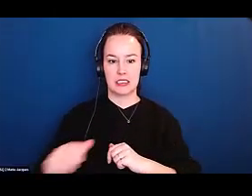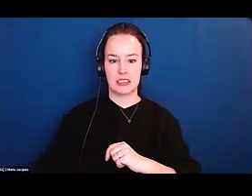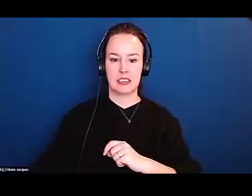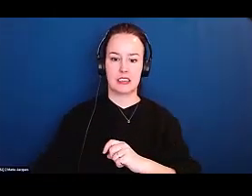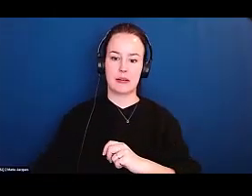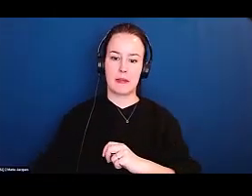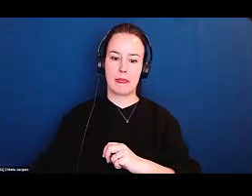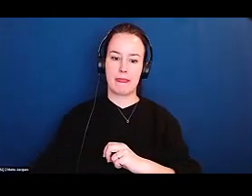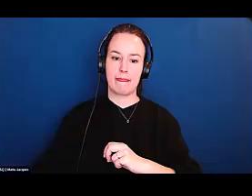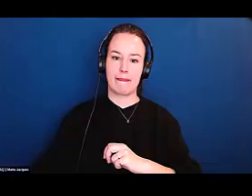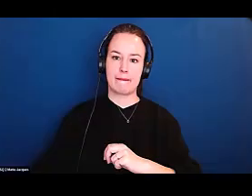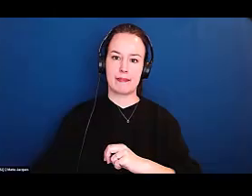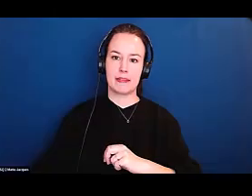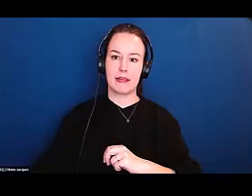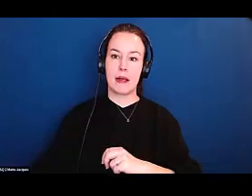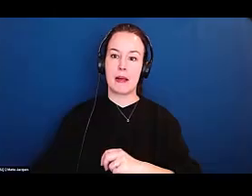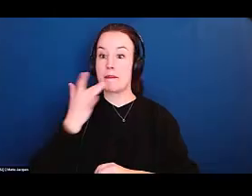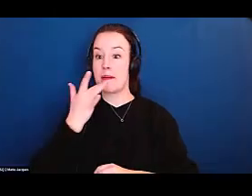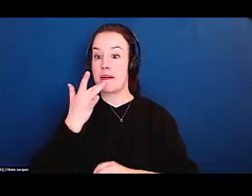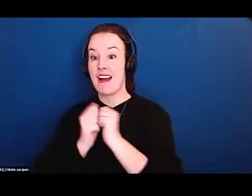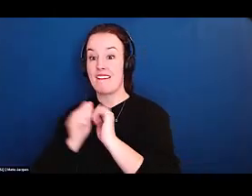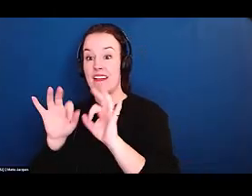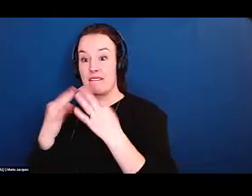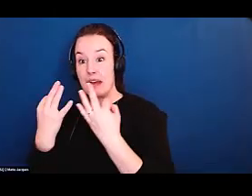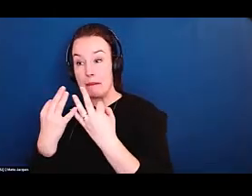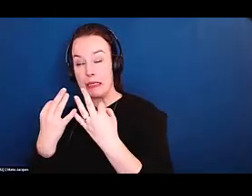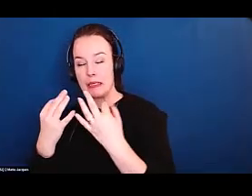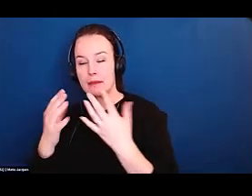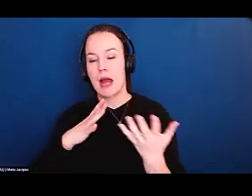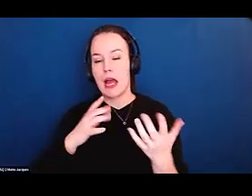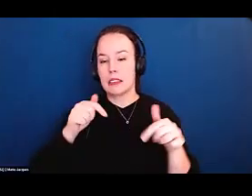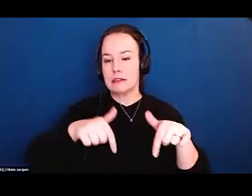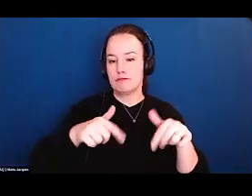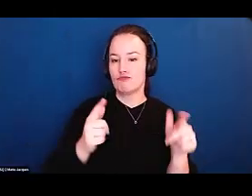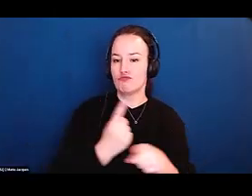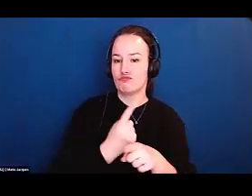Bien sûr, je préfère être avec la famille, mais ici, ça va».